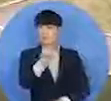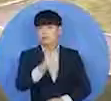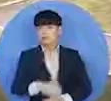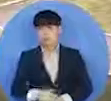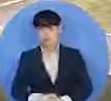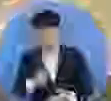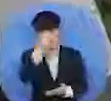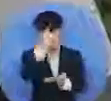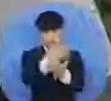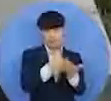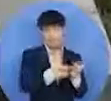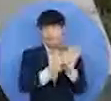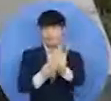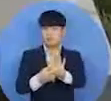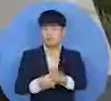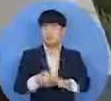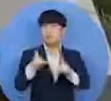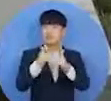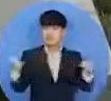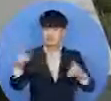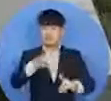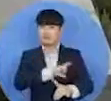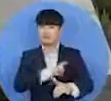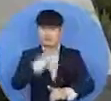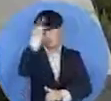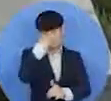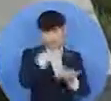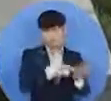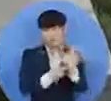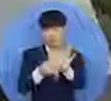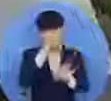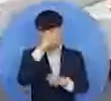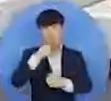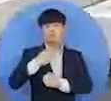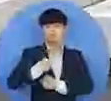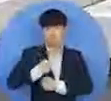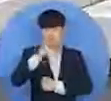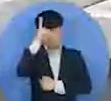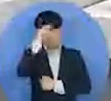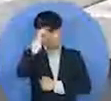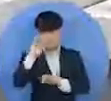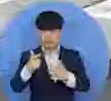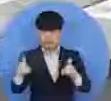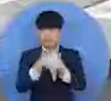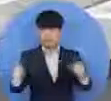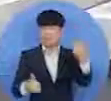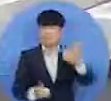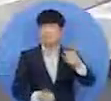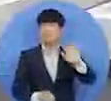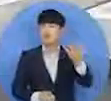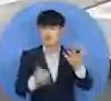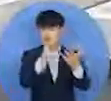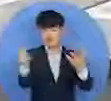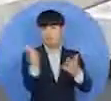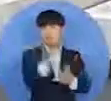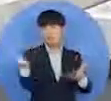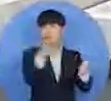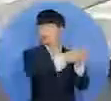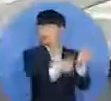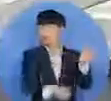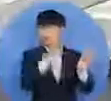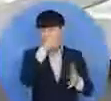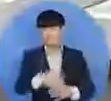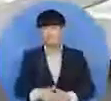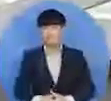출신의 호국 영령과 천안을 빛낸 인물들의 이름이 새겨진 탑으로 군인과 경찰 등 1,034명의 이름이 새겨져